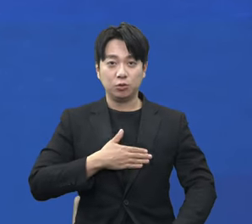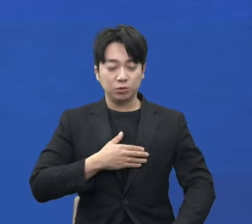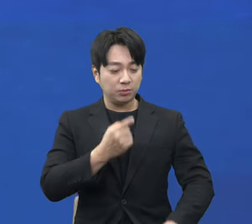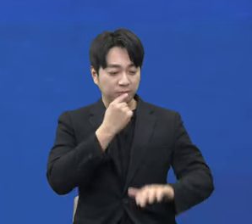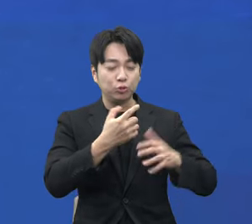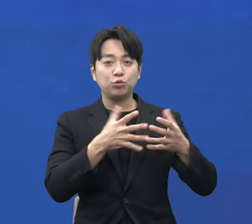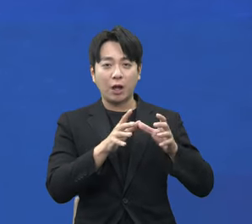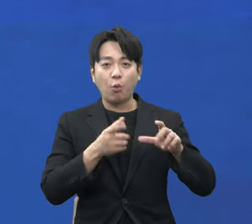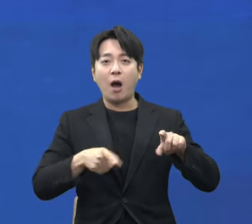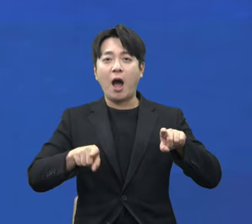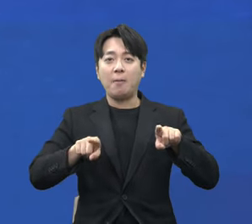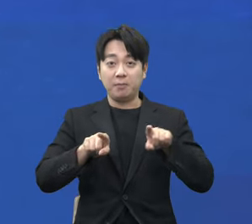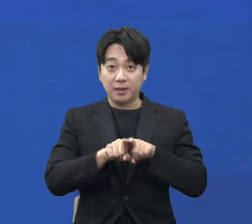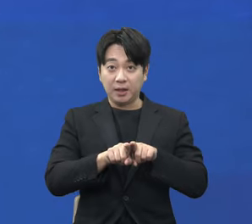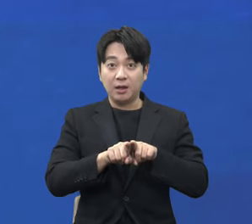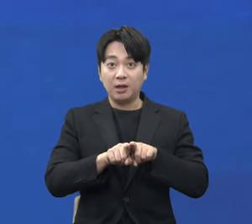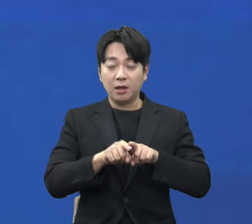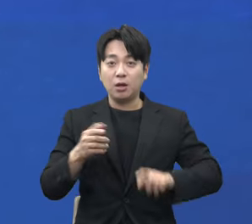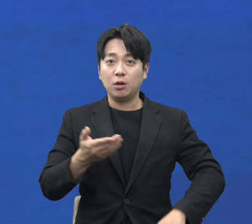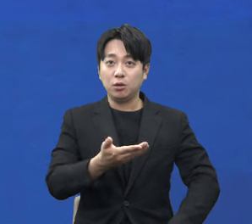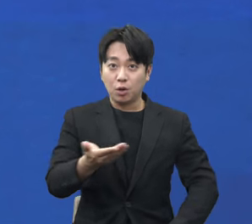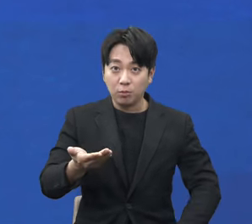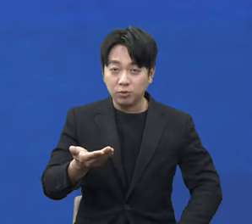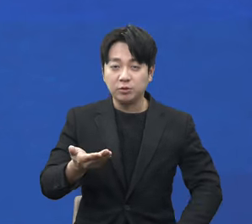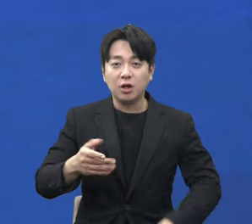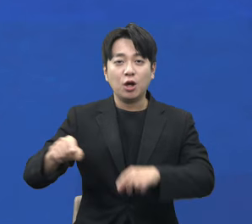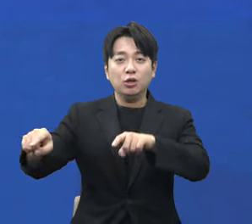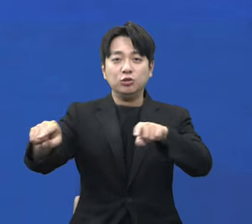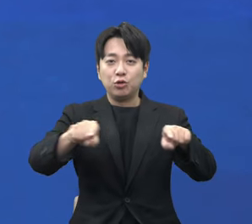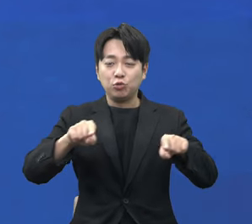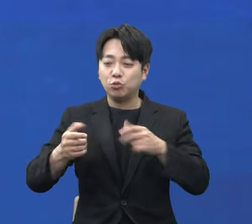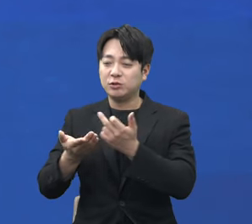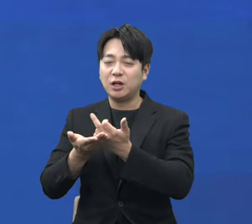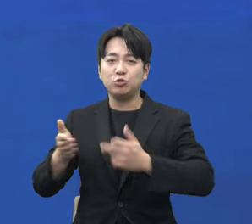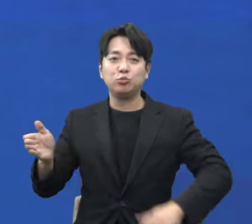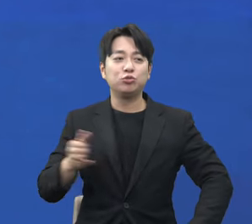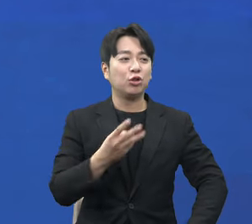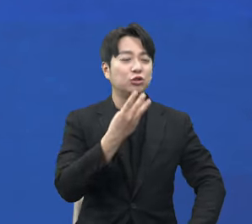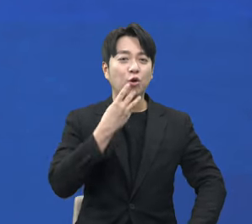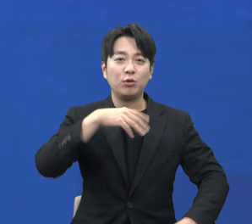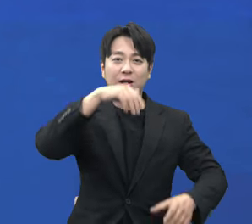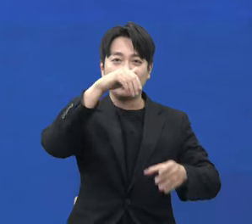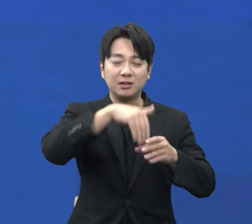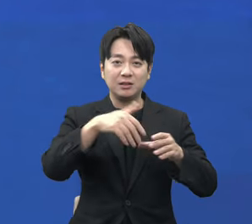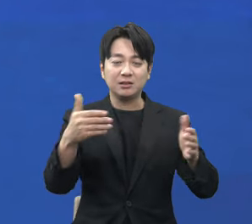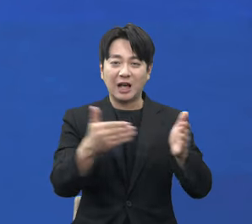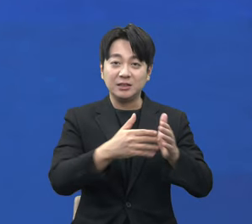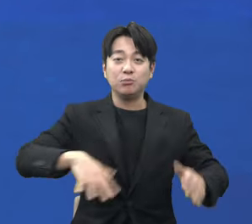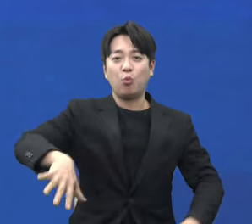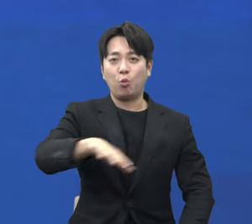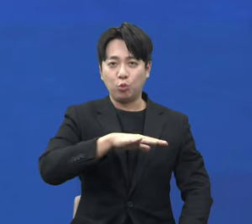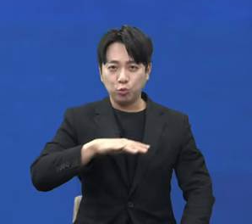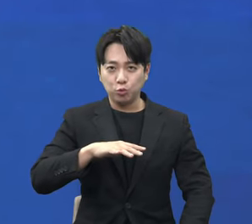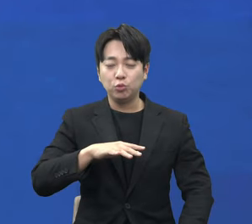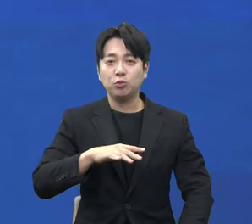함께 여러분들의 제주에서 서울까지 골목상권을 살피겠습니다.